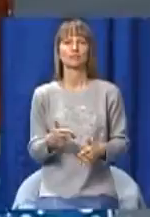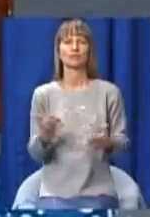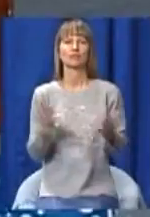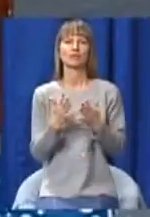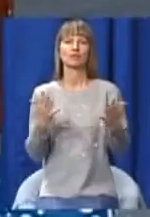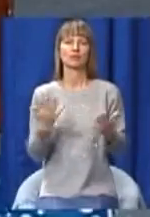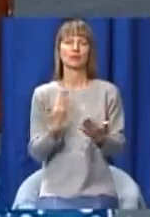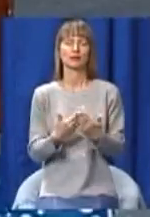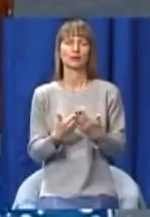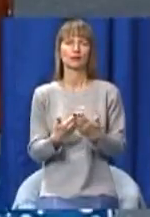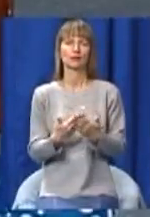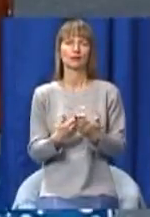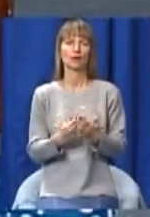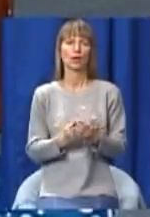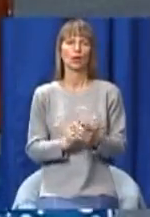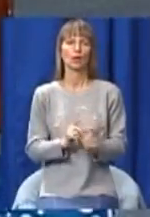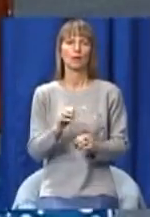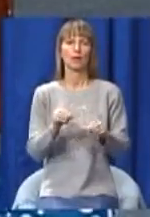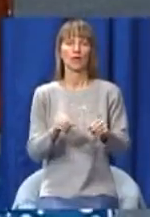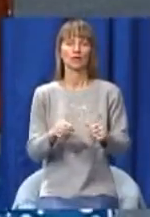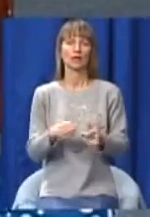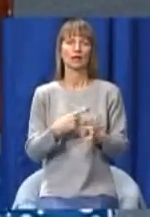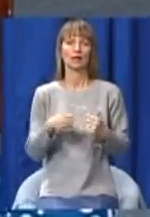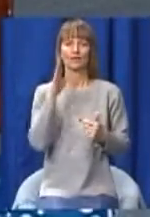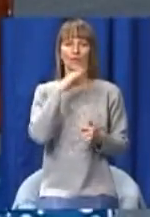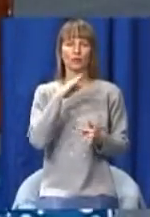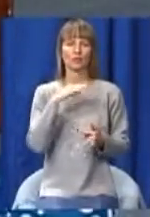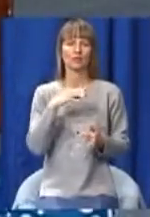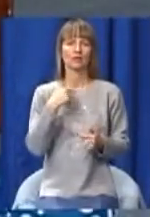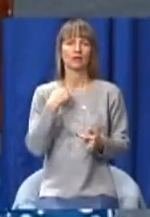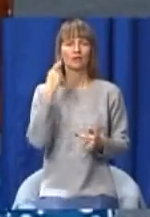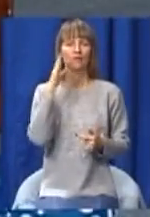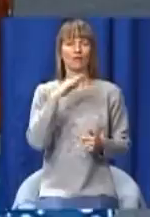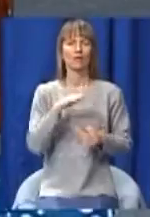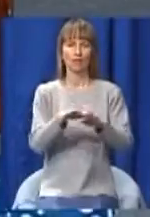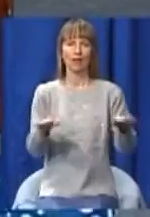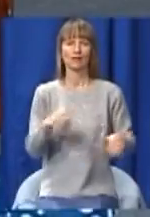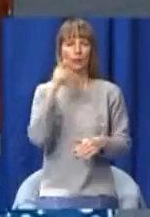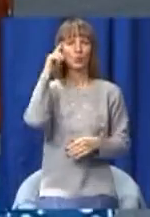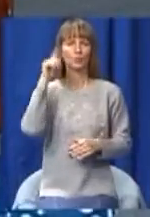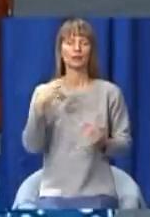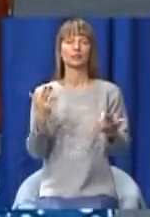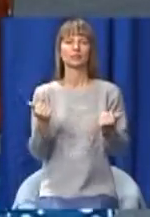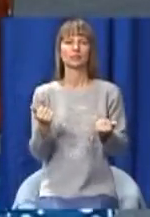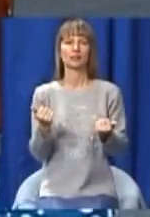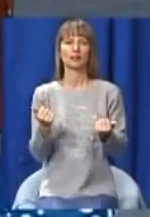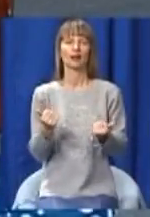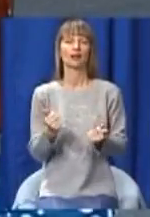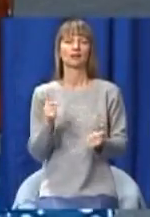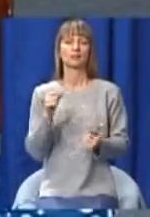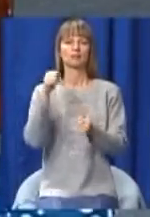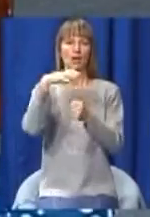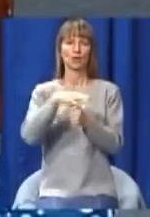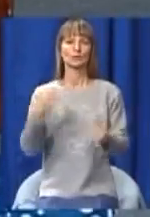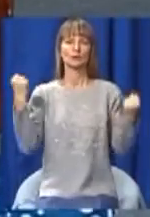якась більш там пустеля? Так. Або ще якийсь пісок, або вода? А плавати ти вмієш? Так. Тоді